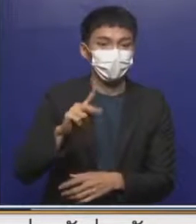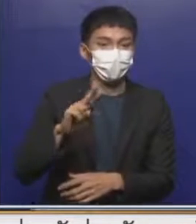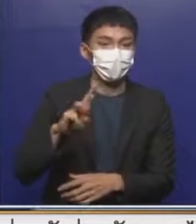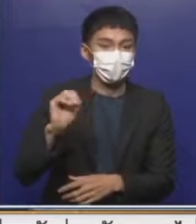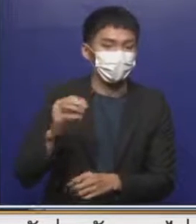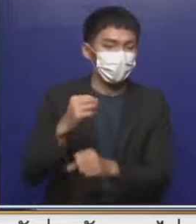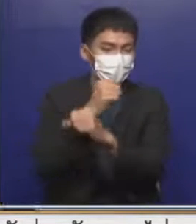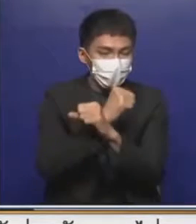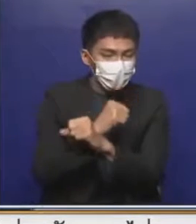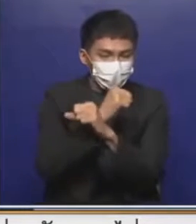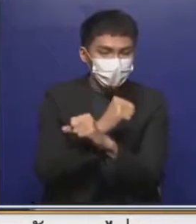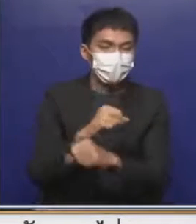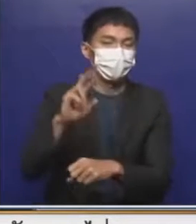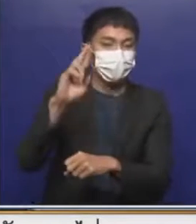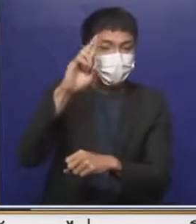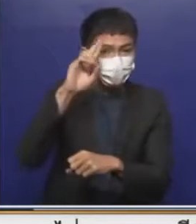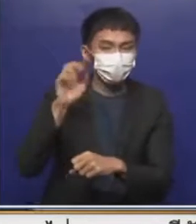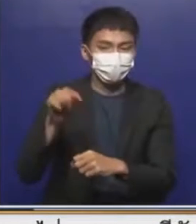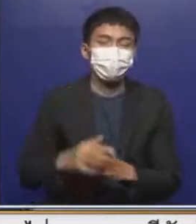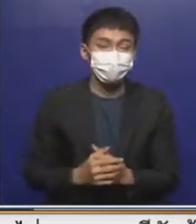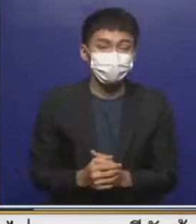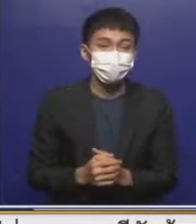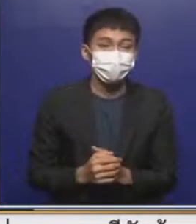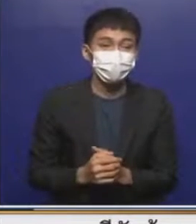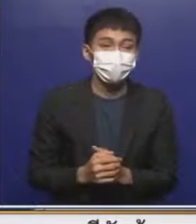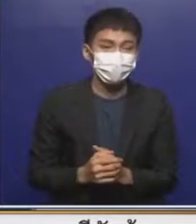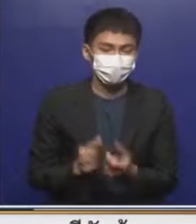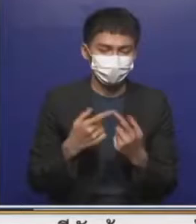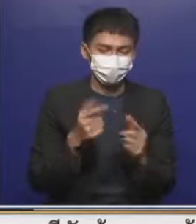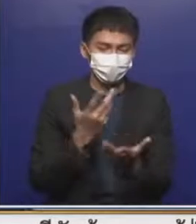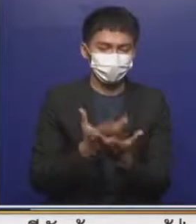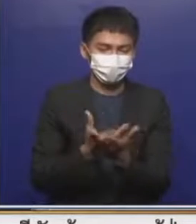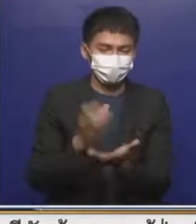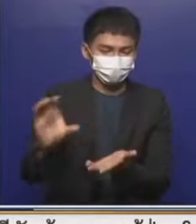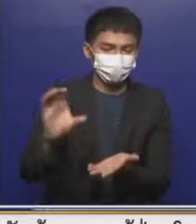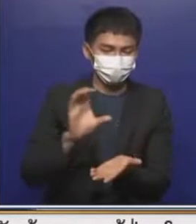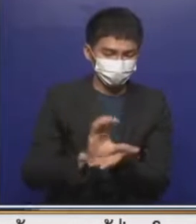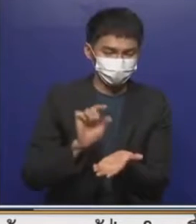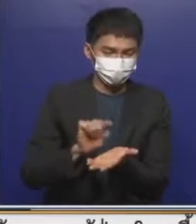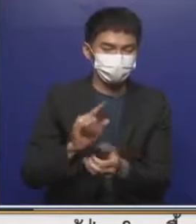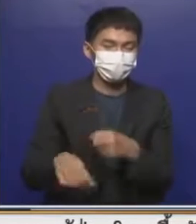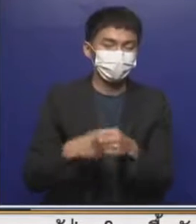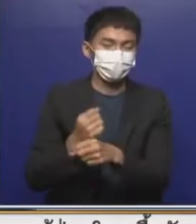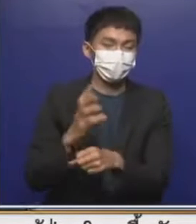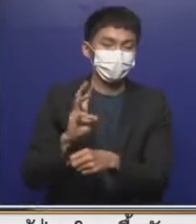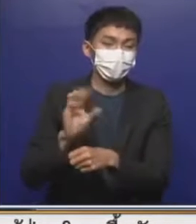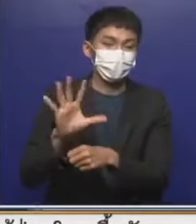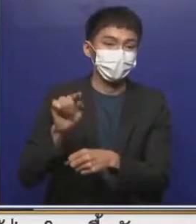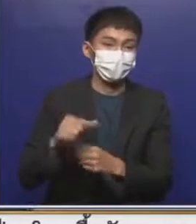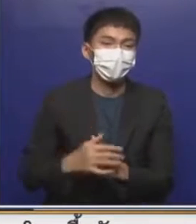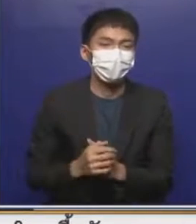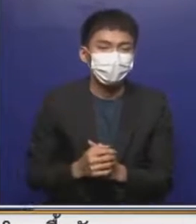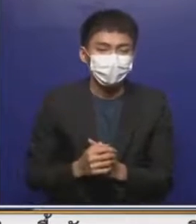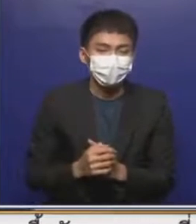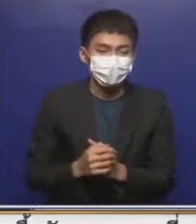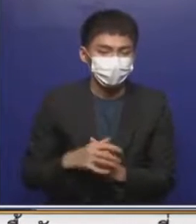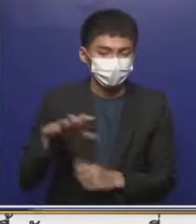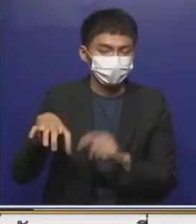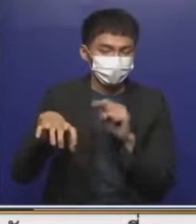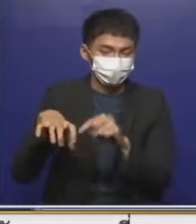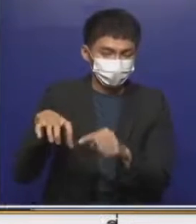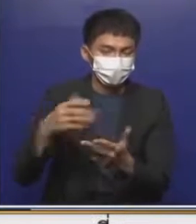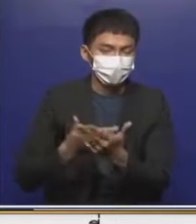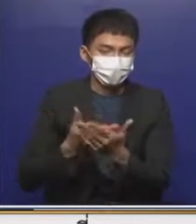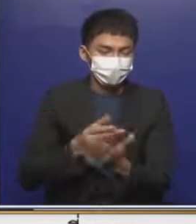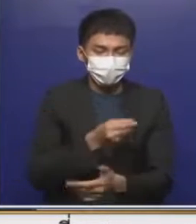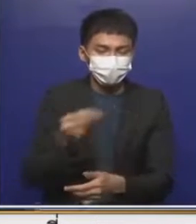สไดถดไปแต่มาดูงบประมาณรายใจปี 65 ของกลมควบคมโลกได้งบไป